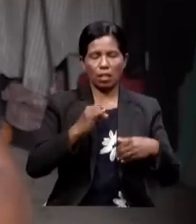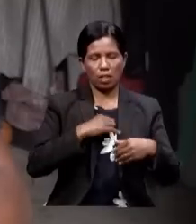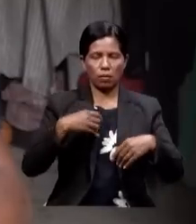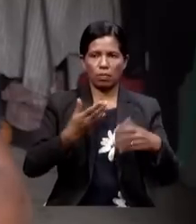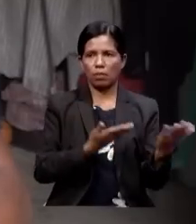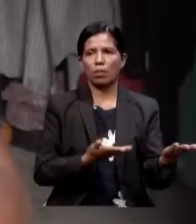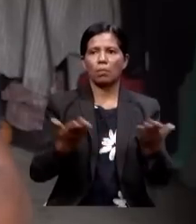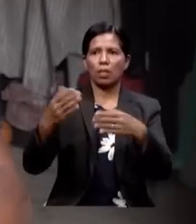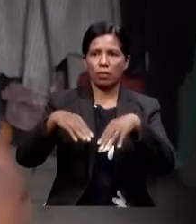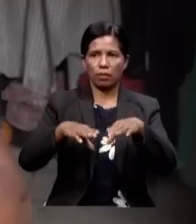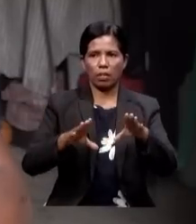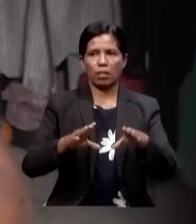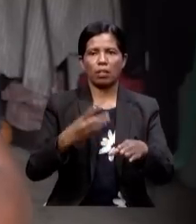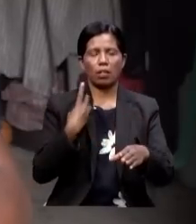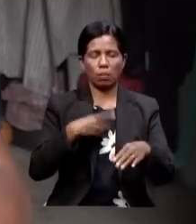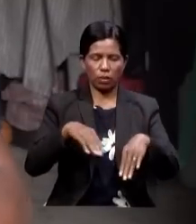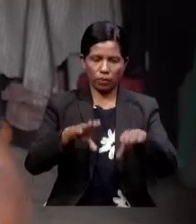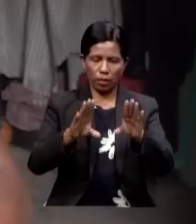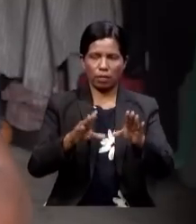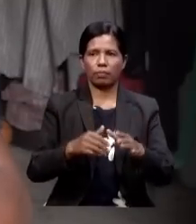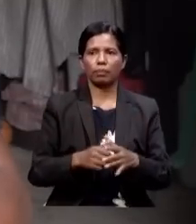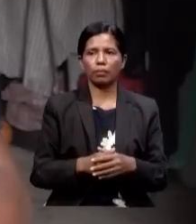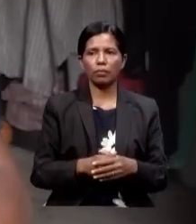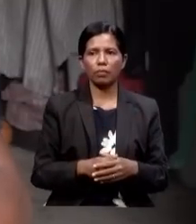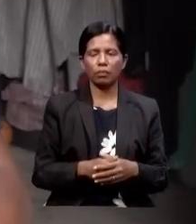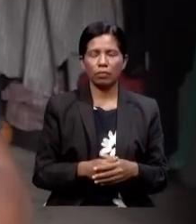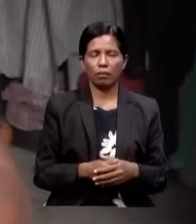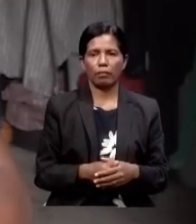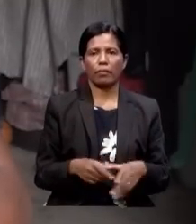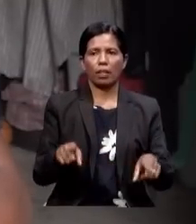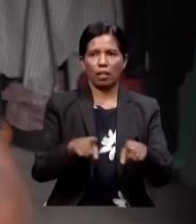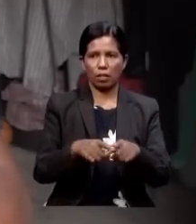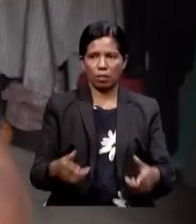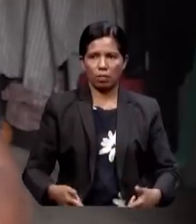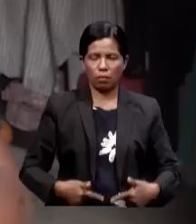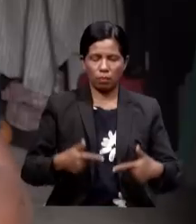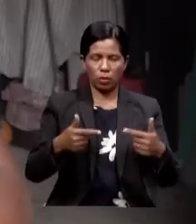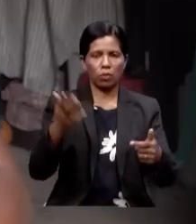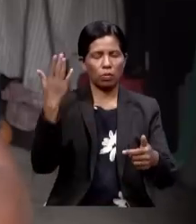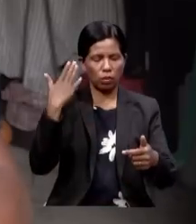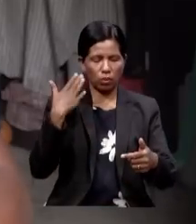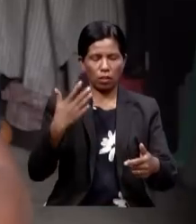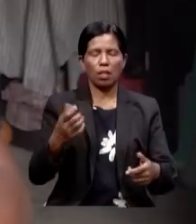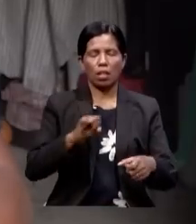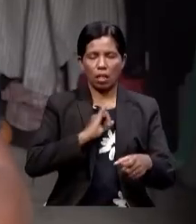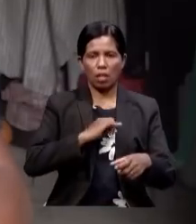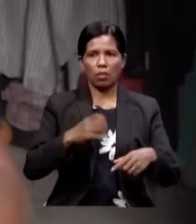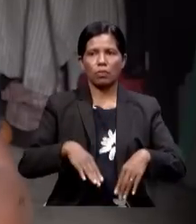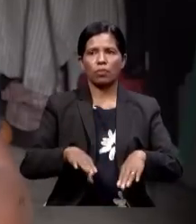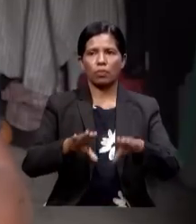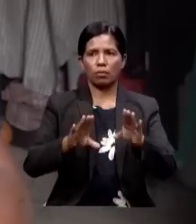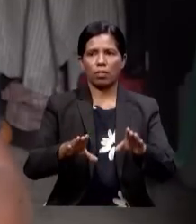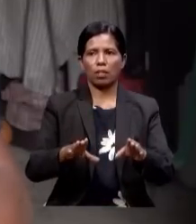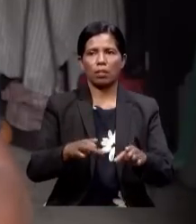sira au putih rasik fan-fan rasik fan rasik mesan sania muris ni fan nanis to nan be sira fan sai tamu